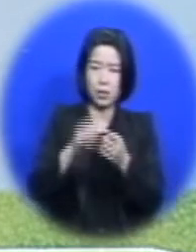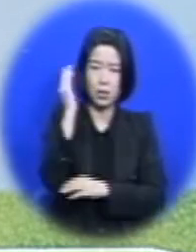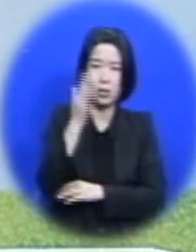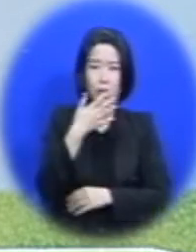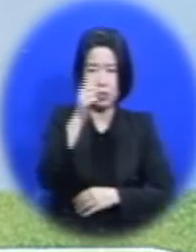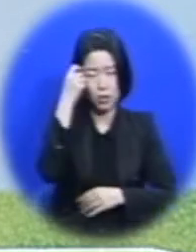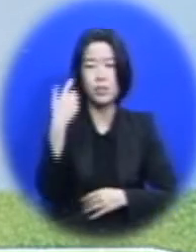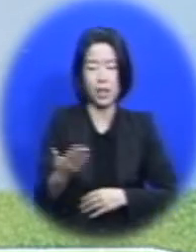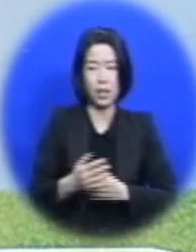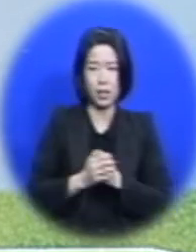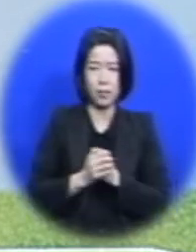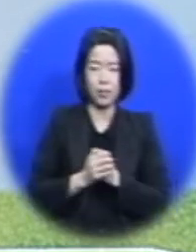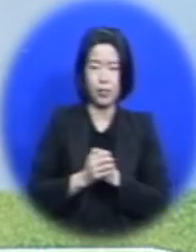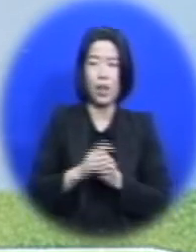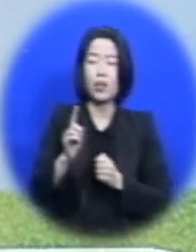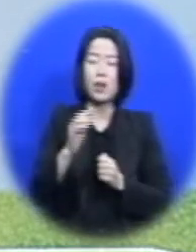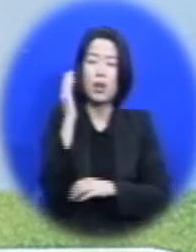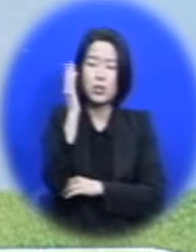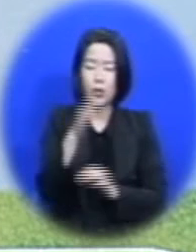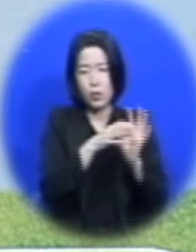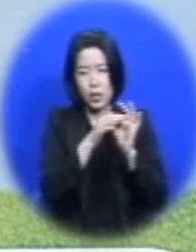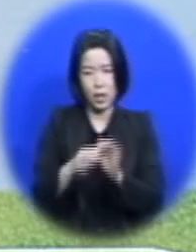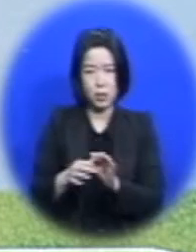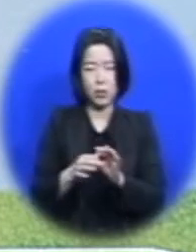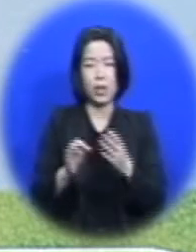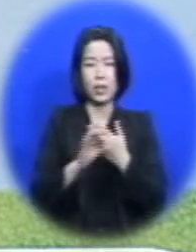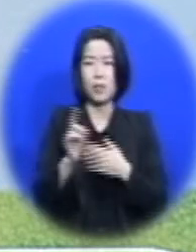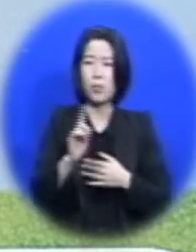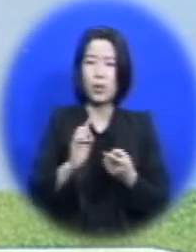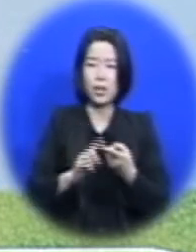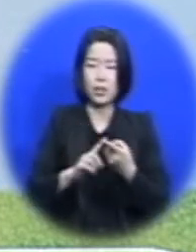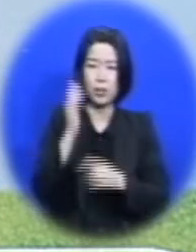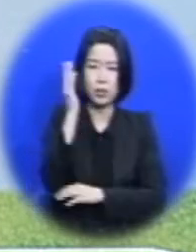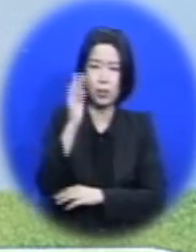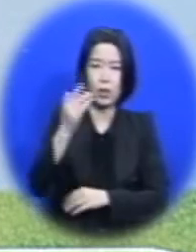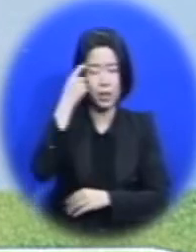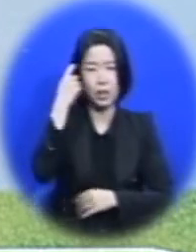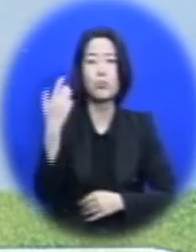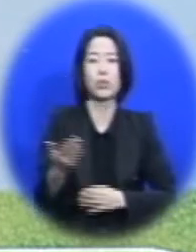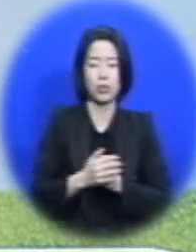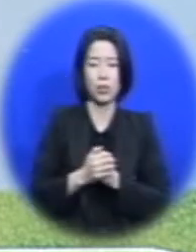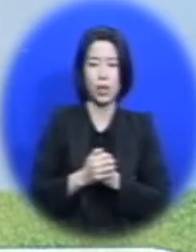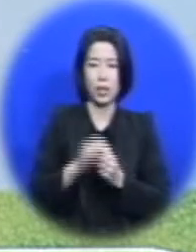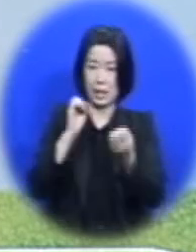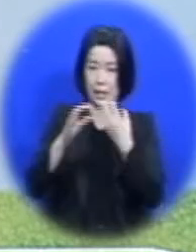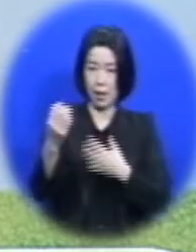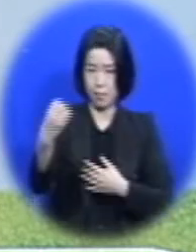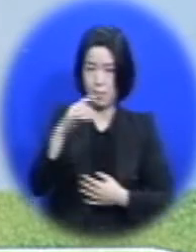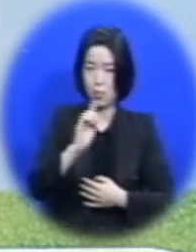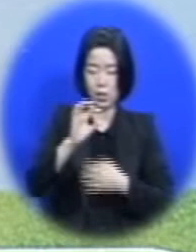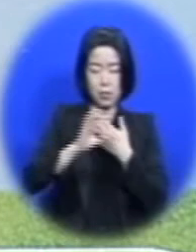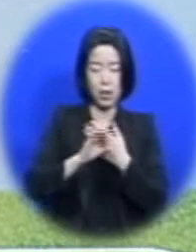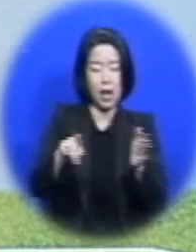설교를 계속 한다면 무엇에 대한 설교를 해야 하겠느냐 물었다 그랬더니 그가 이렇게 대답했다